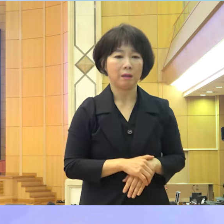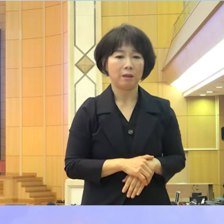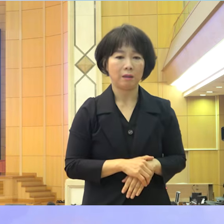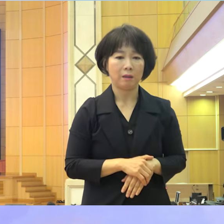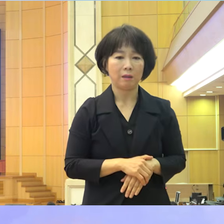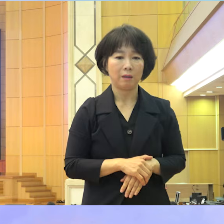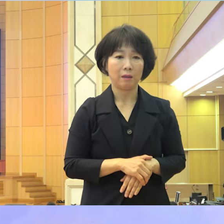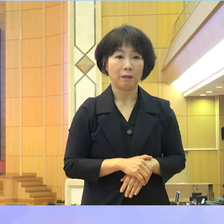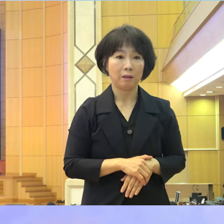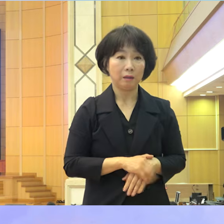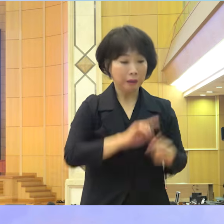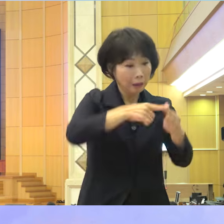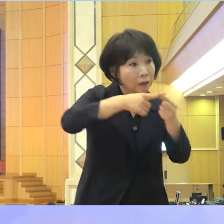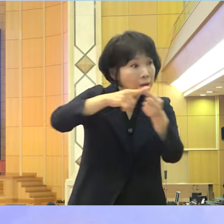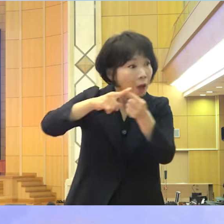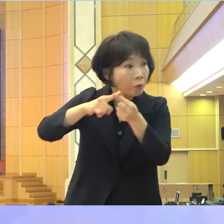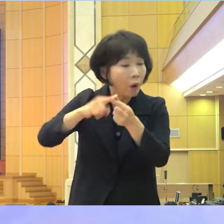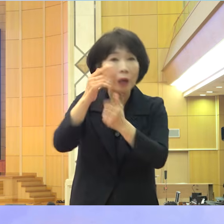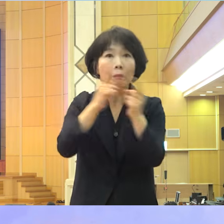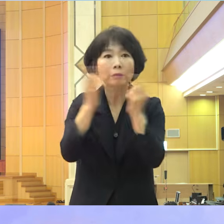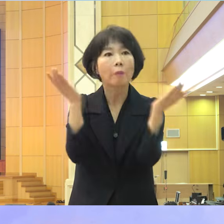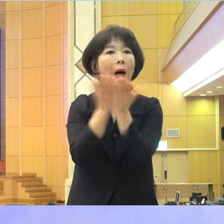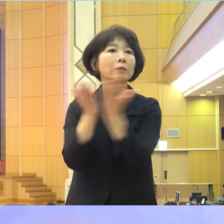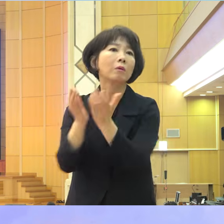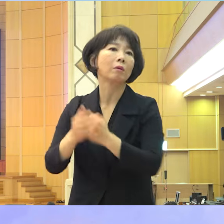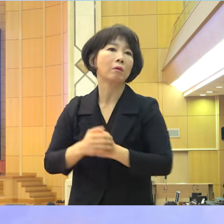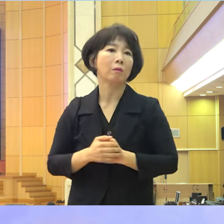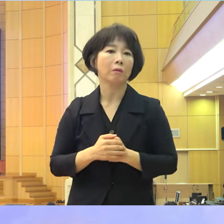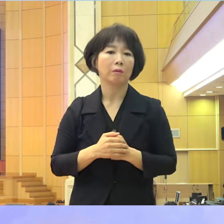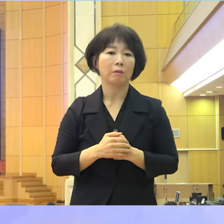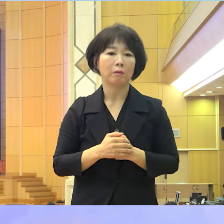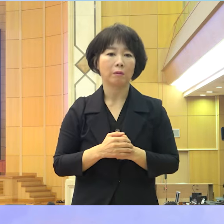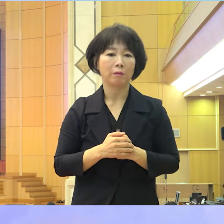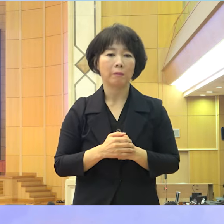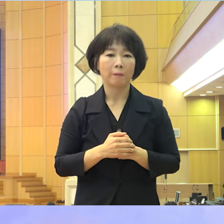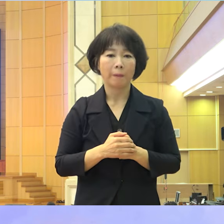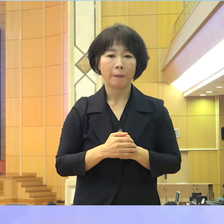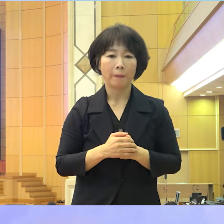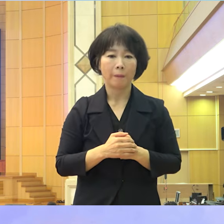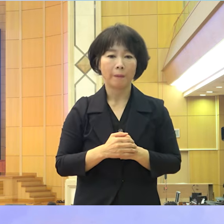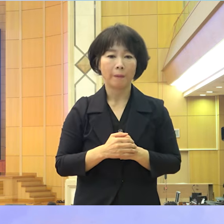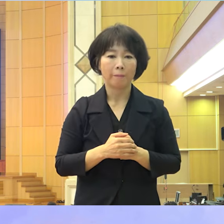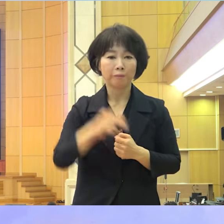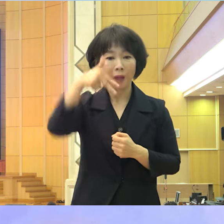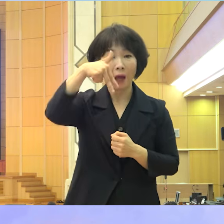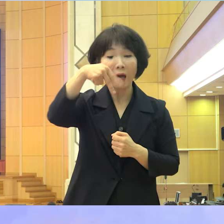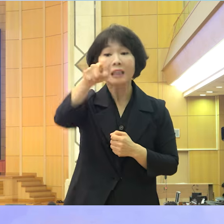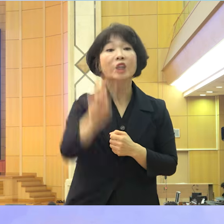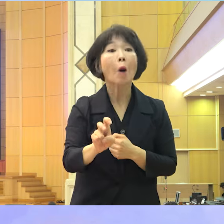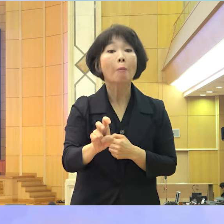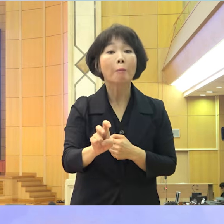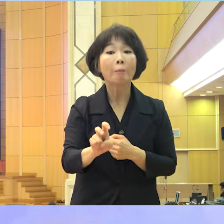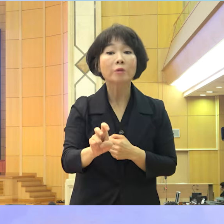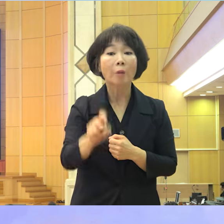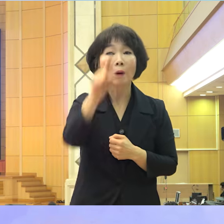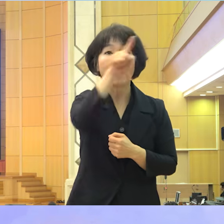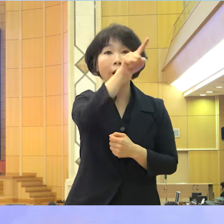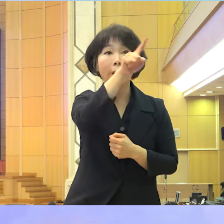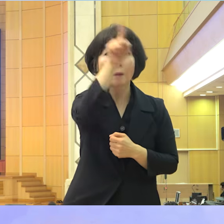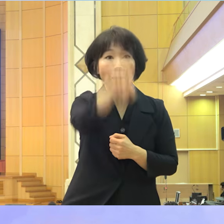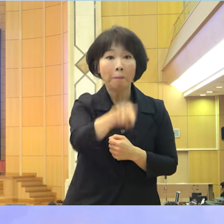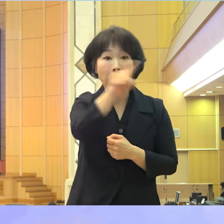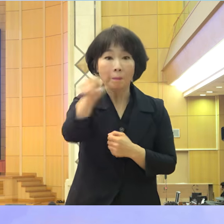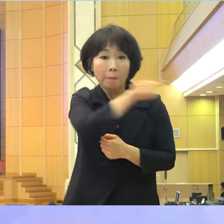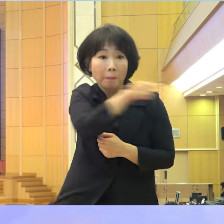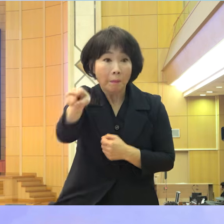글자가 그냥 만들어진 게 아니거든요. 그리고 이제 저 세상 전복자 아까 봤죠? 그 밑에다가 입구자를